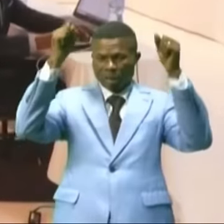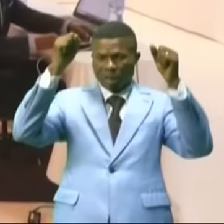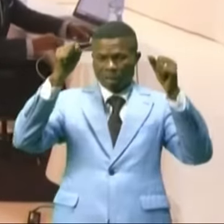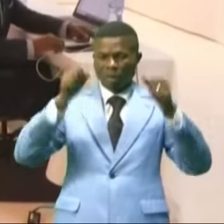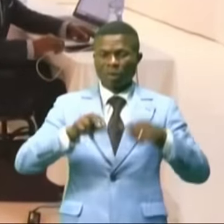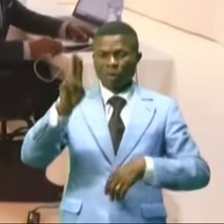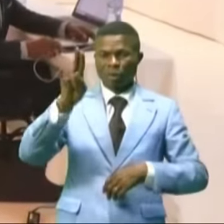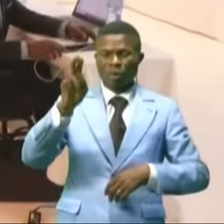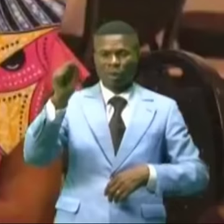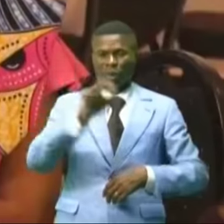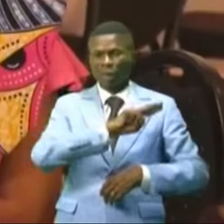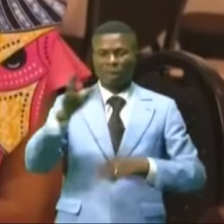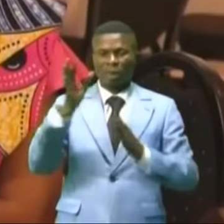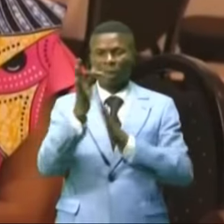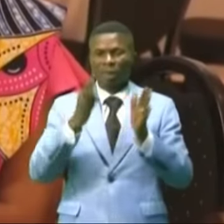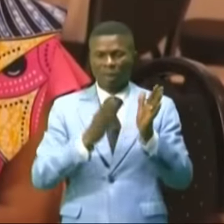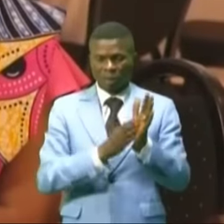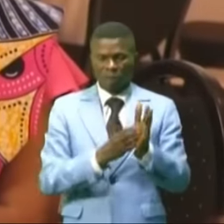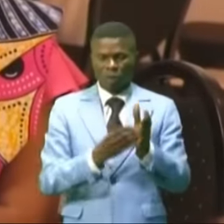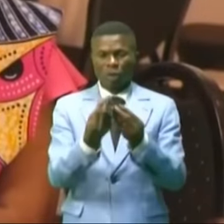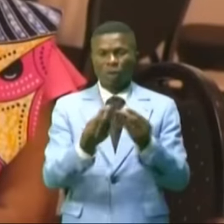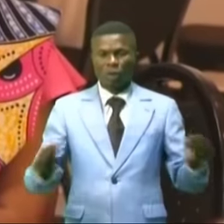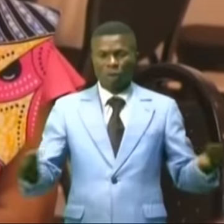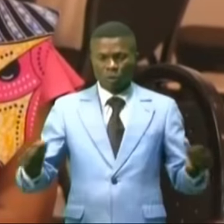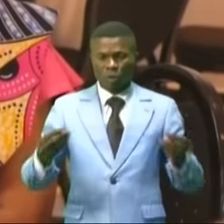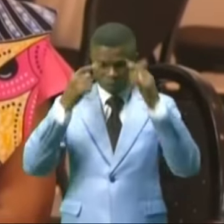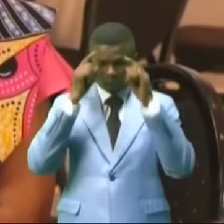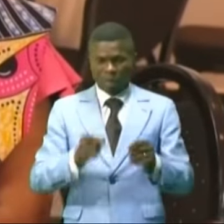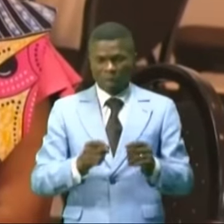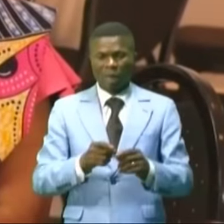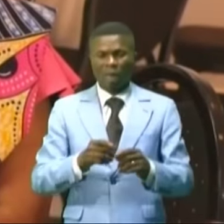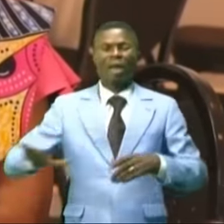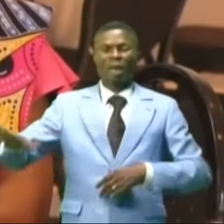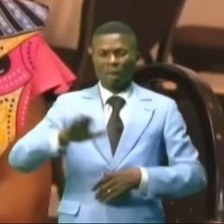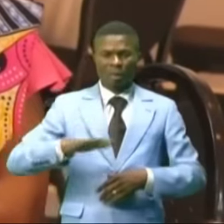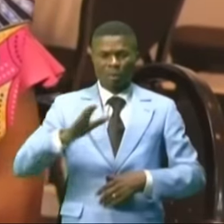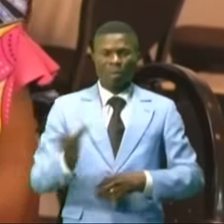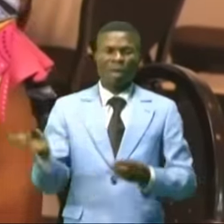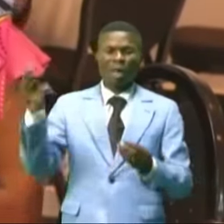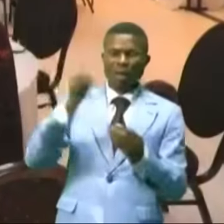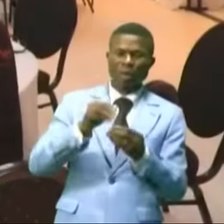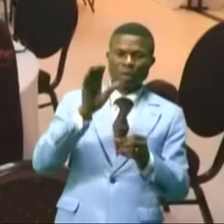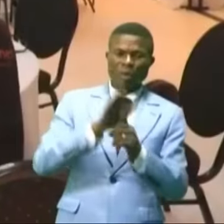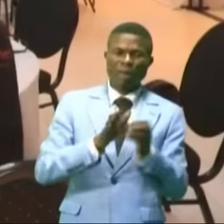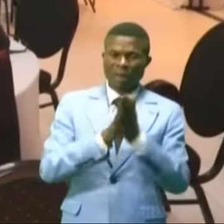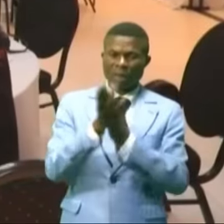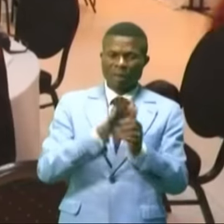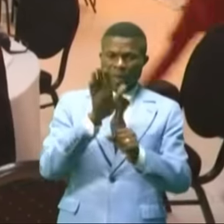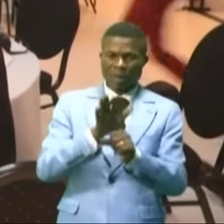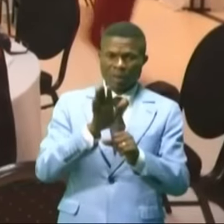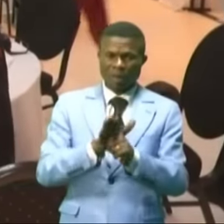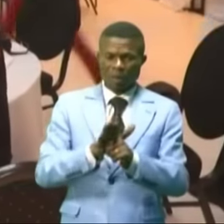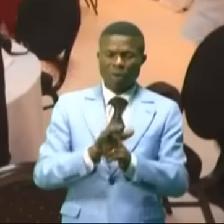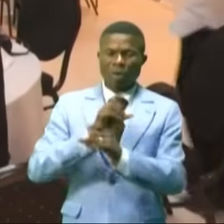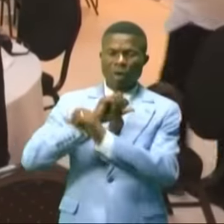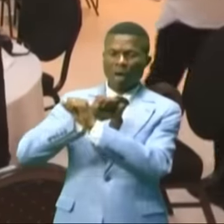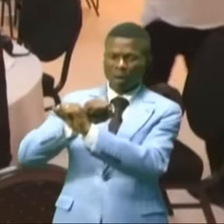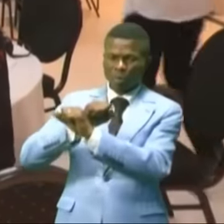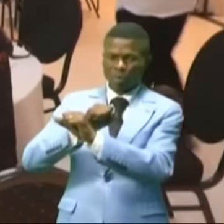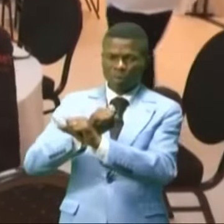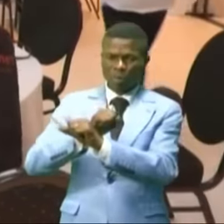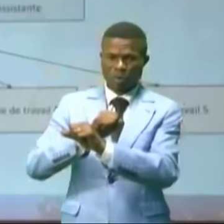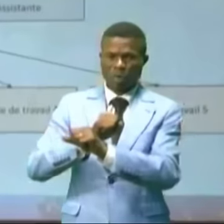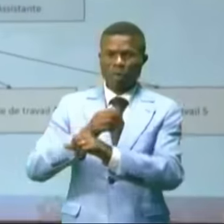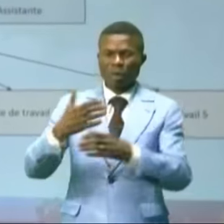en 2019 d'une résolution qui appelle les États à mettre davantage l'accent sur la conservation, la